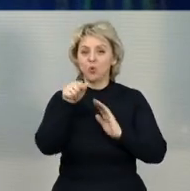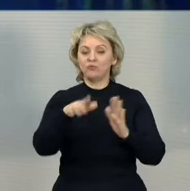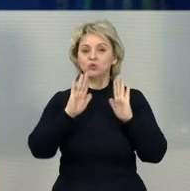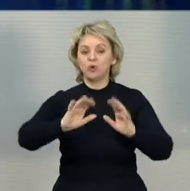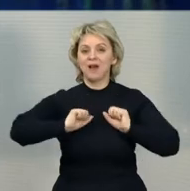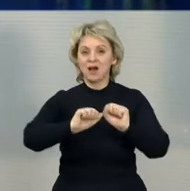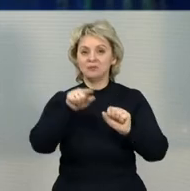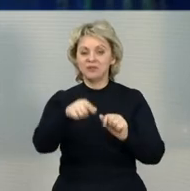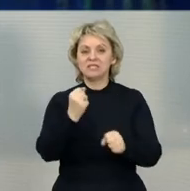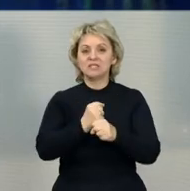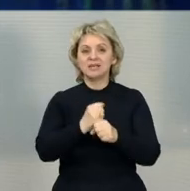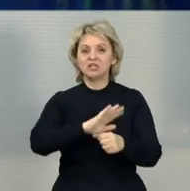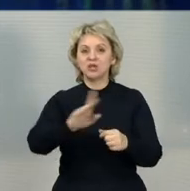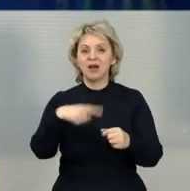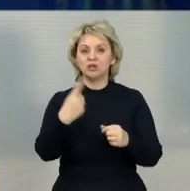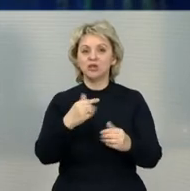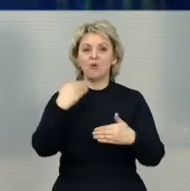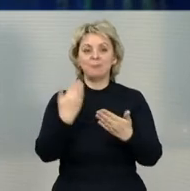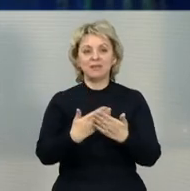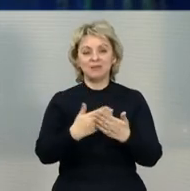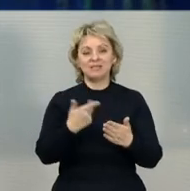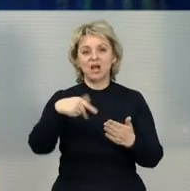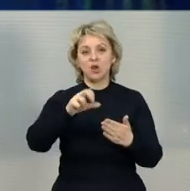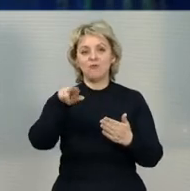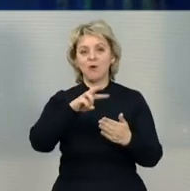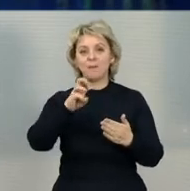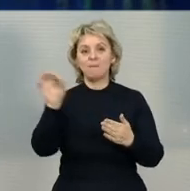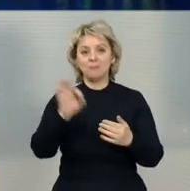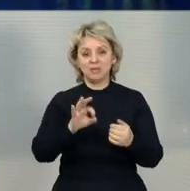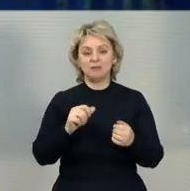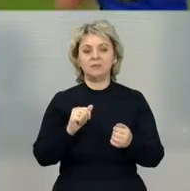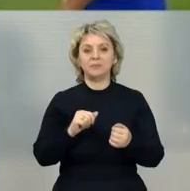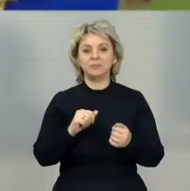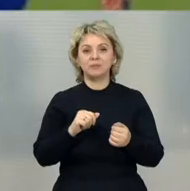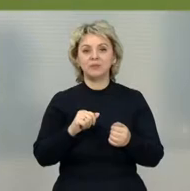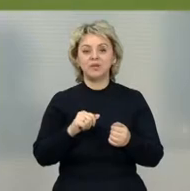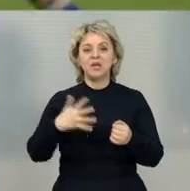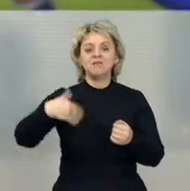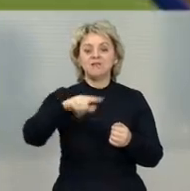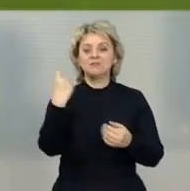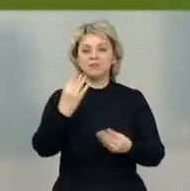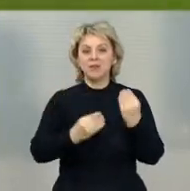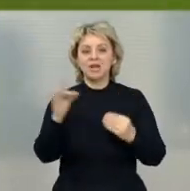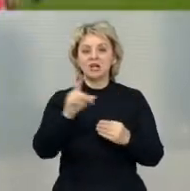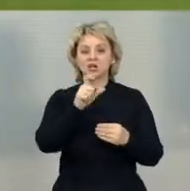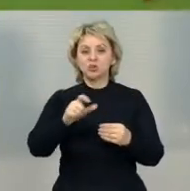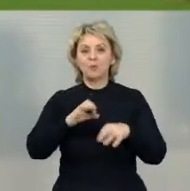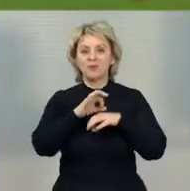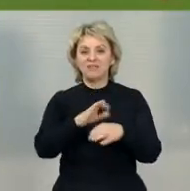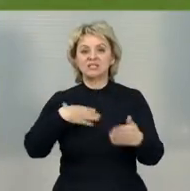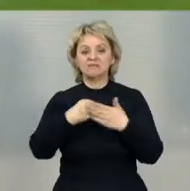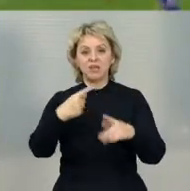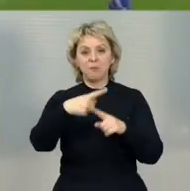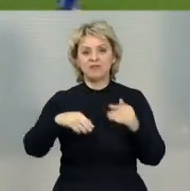отбивался и не создал ни одного даже приблизительного голевого момента. Весь первый тайм ростовчане провели на